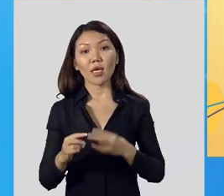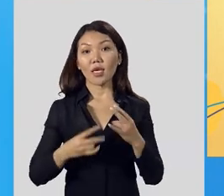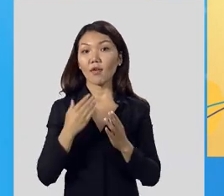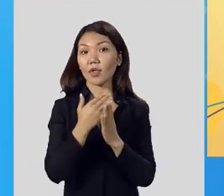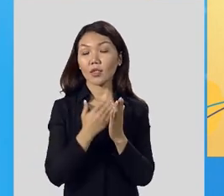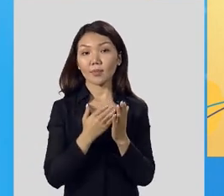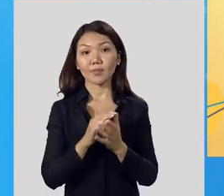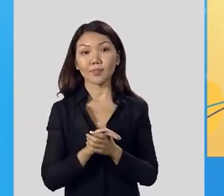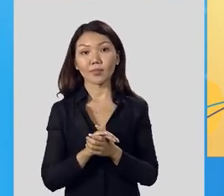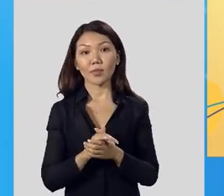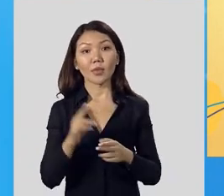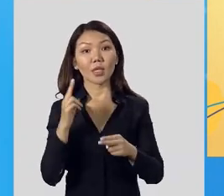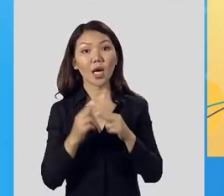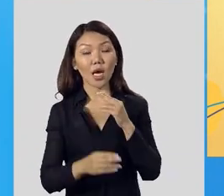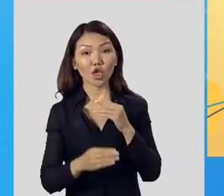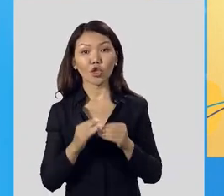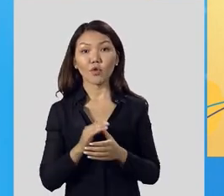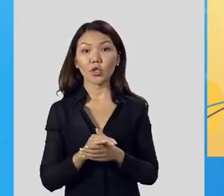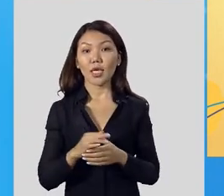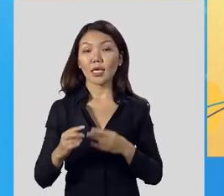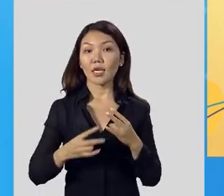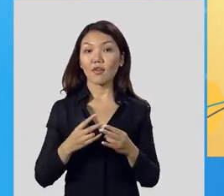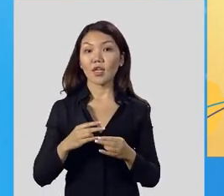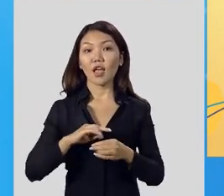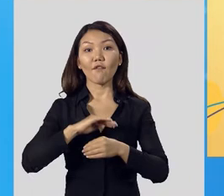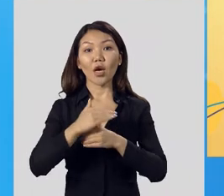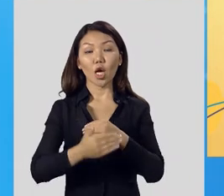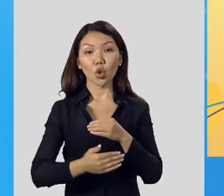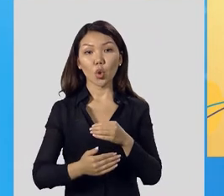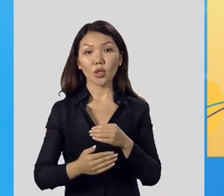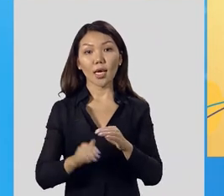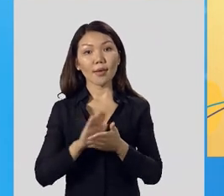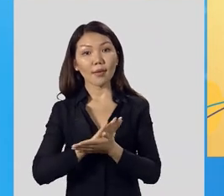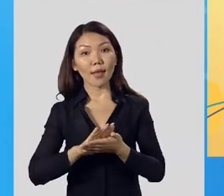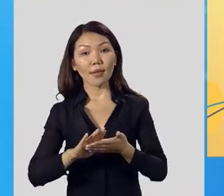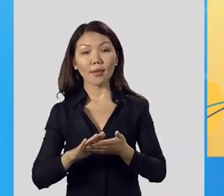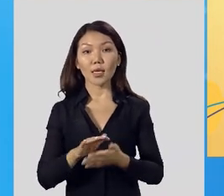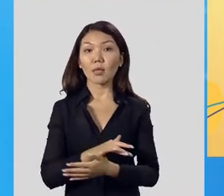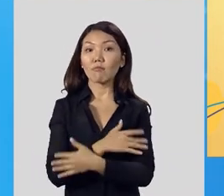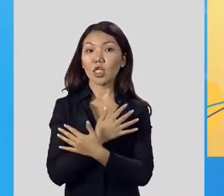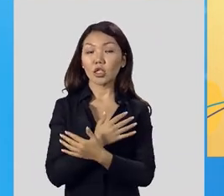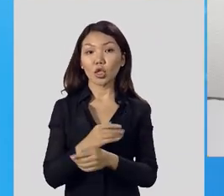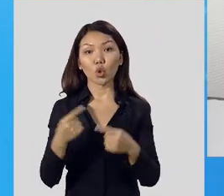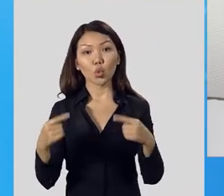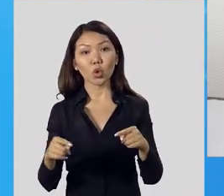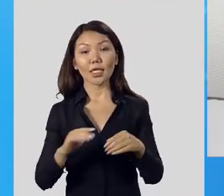Заканчиваются нервные волокна на гладких мышцах, железах и в других тканях.